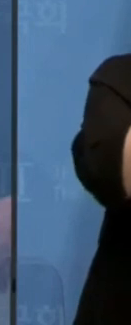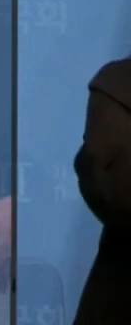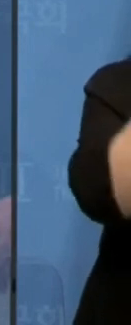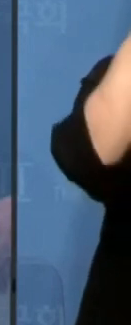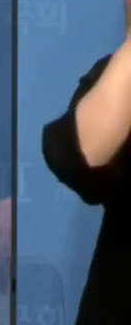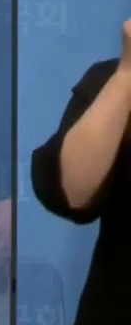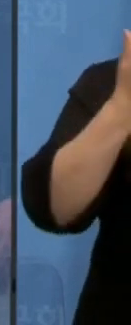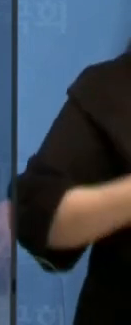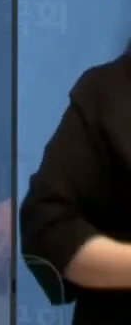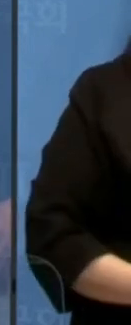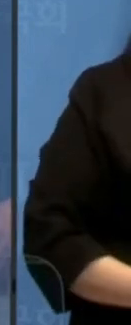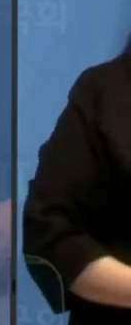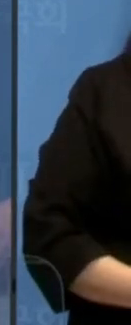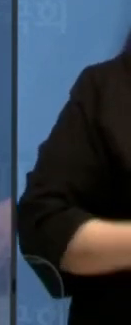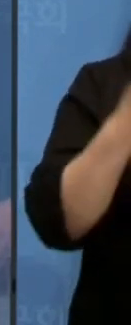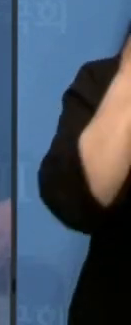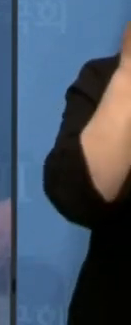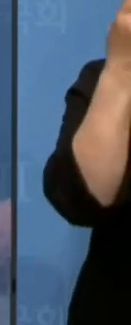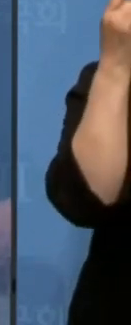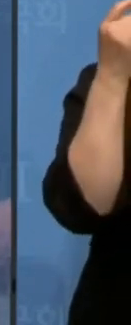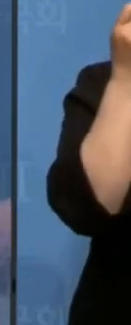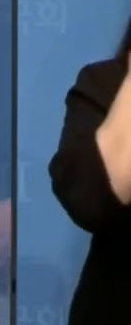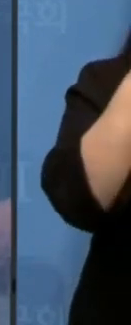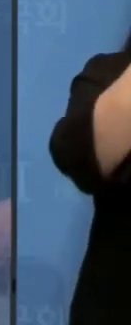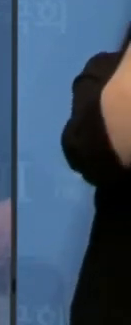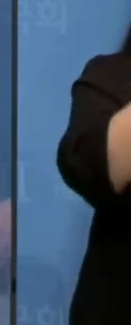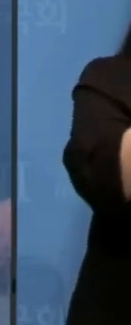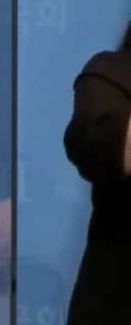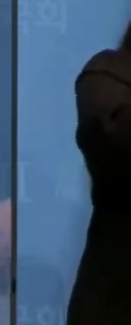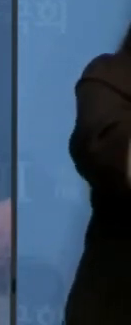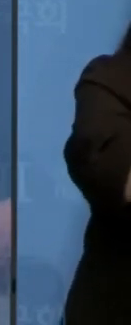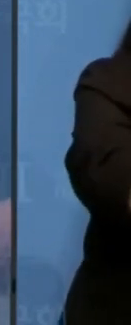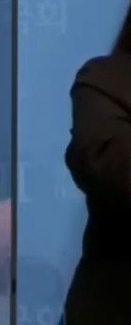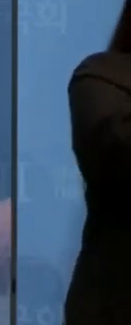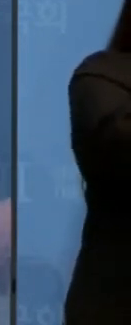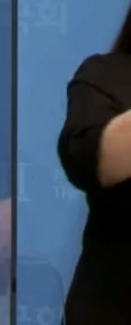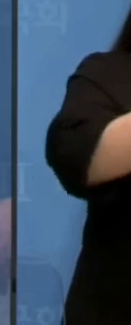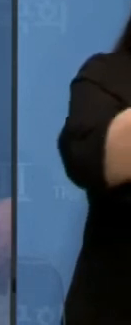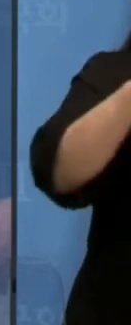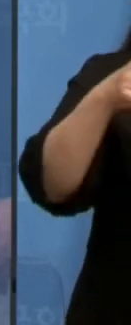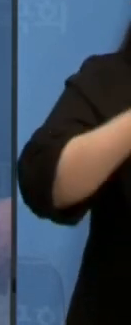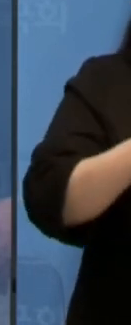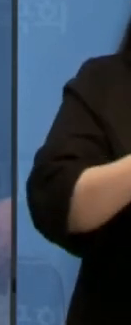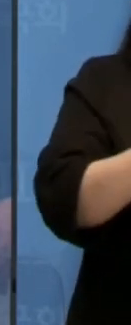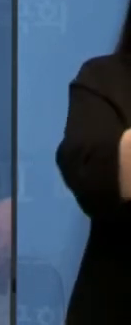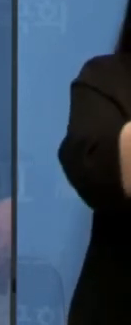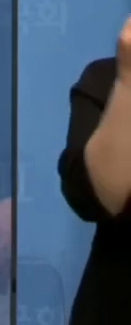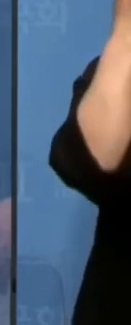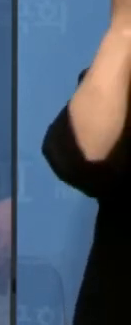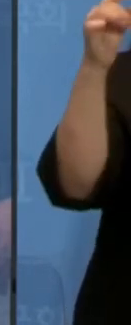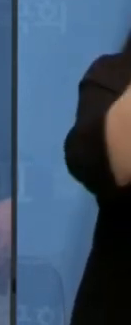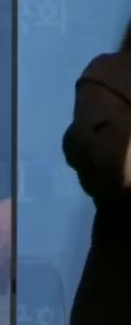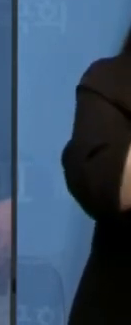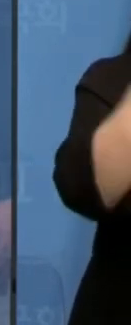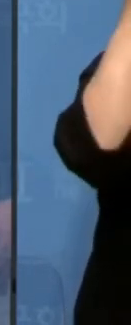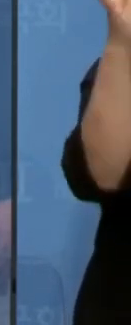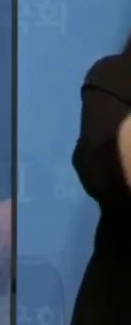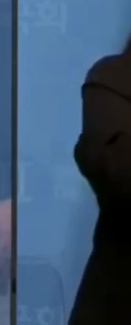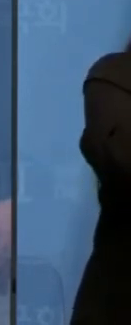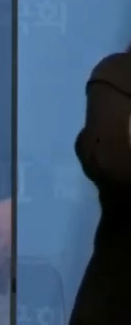생각합니다. 가상자산에 대해서 각 국가들이 동일하게 정의를 내리고 모두 일관되고